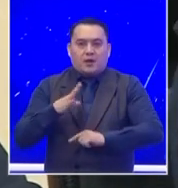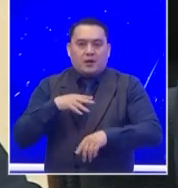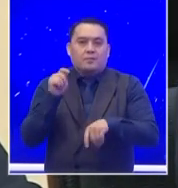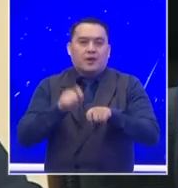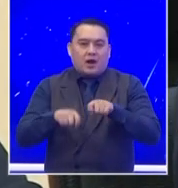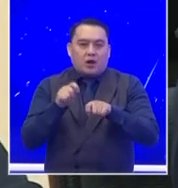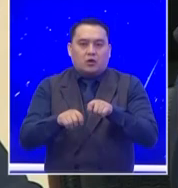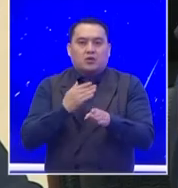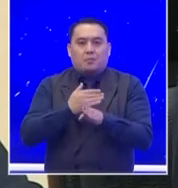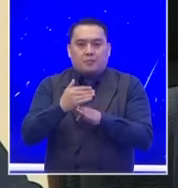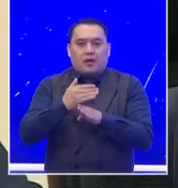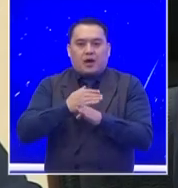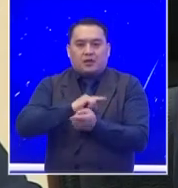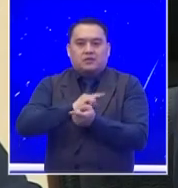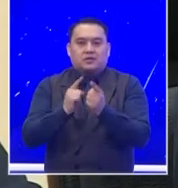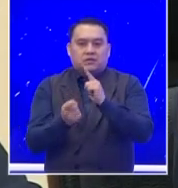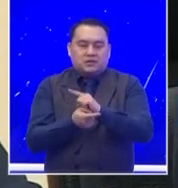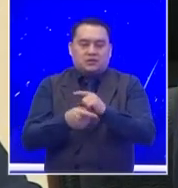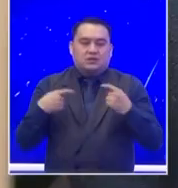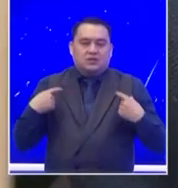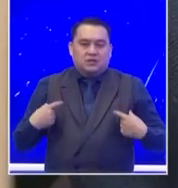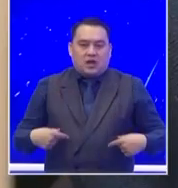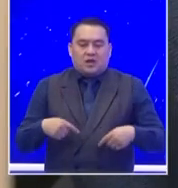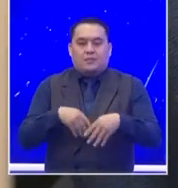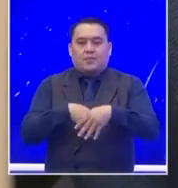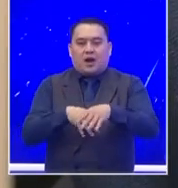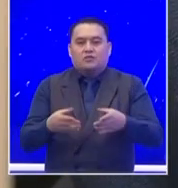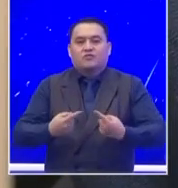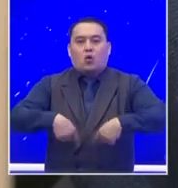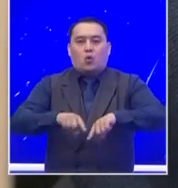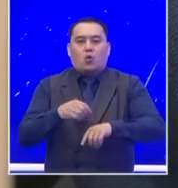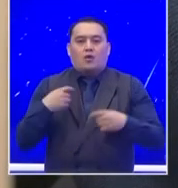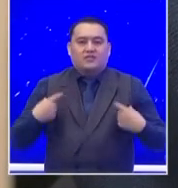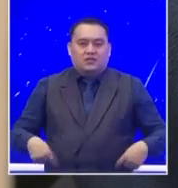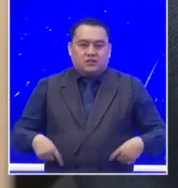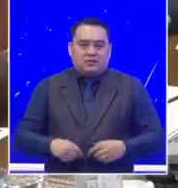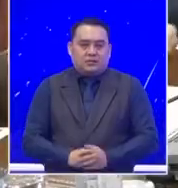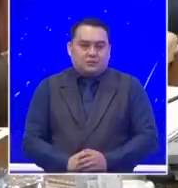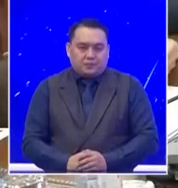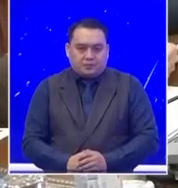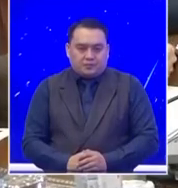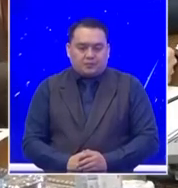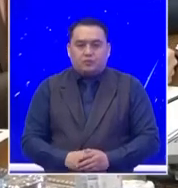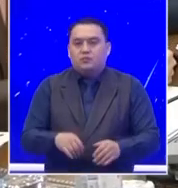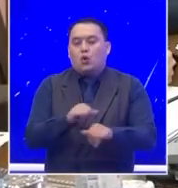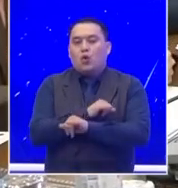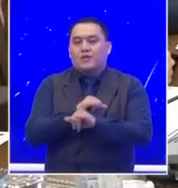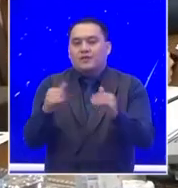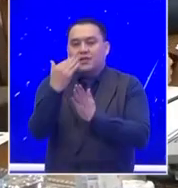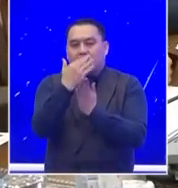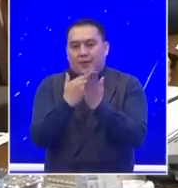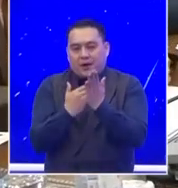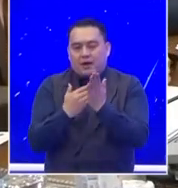проводится поэтапный перевод должностей сержантского состава строевых подразделений в офицерские. Расширенный перечень